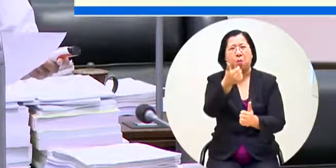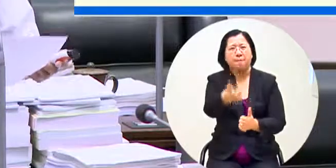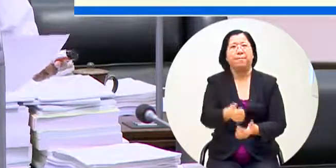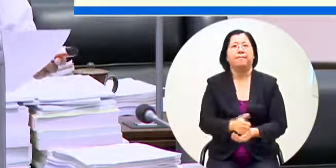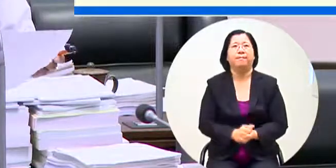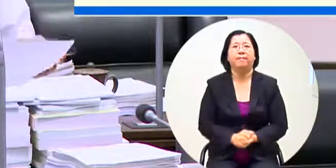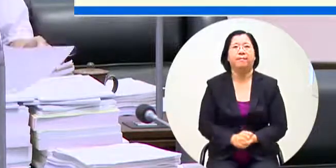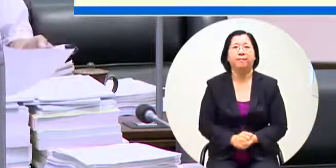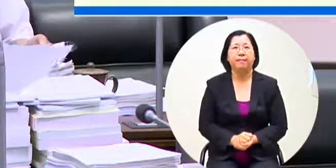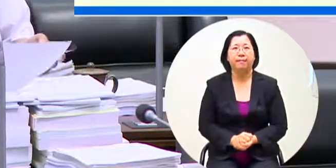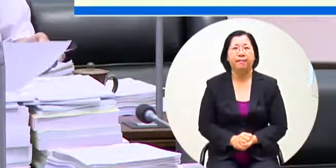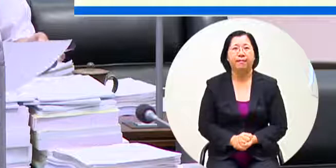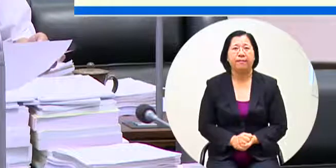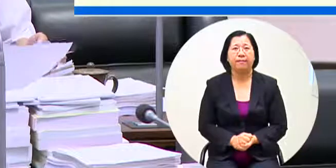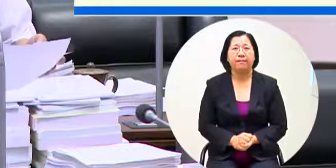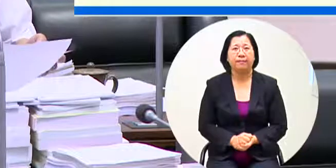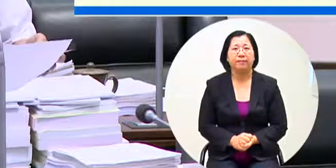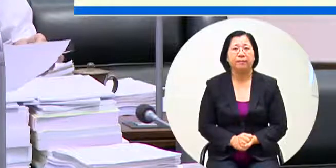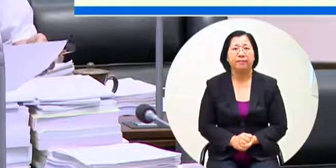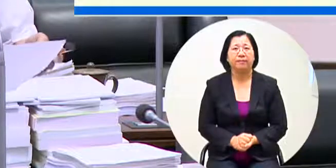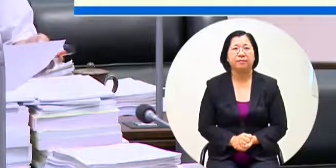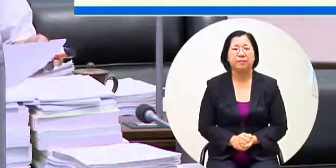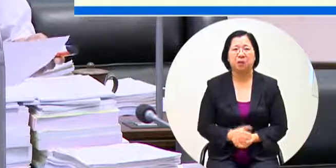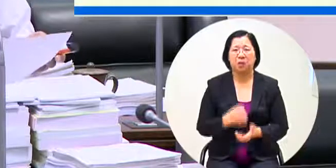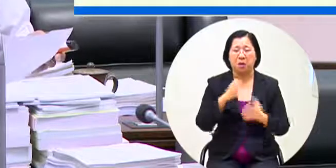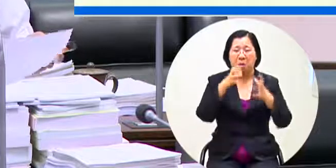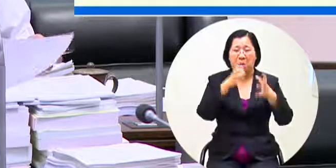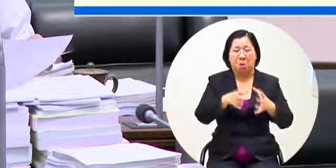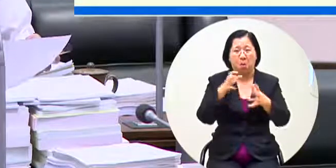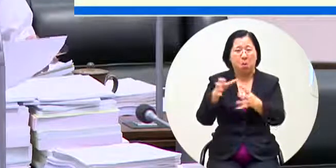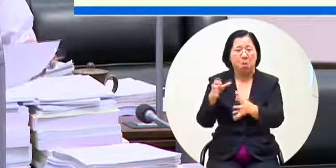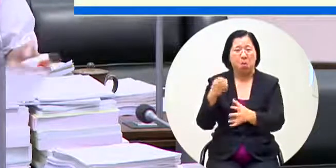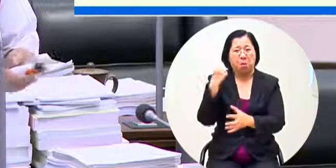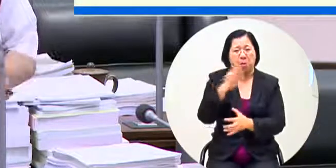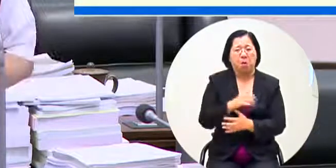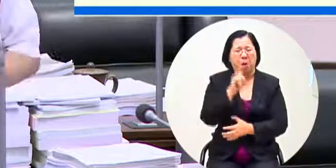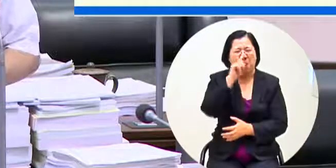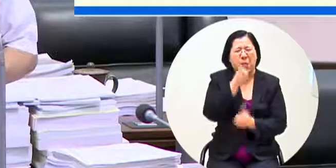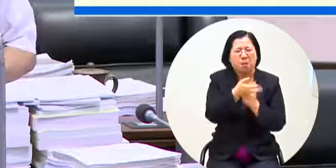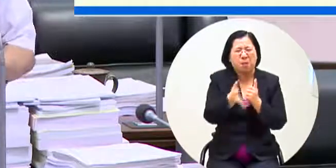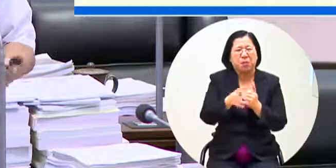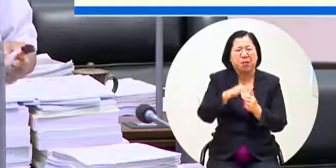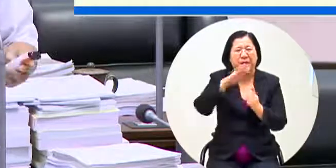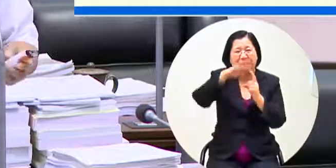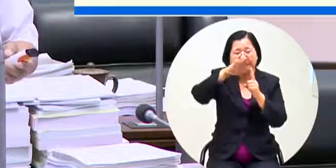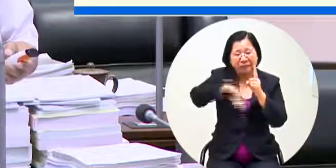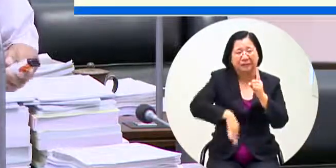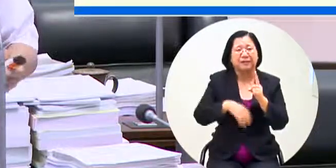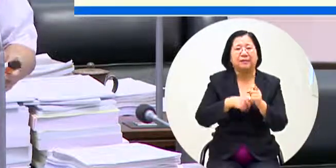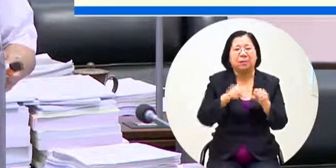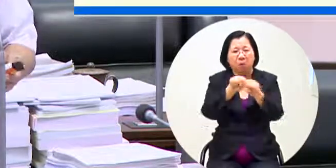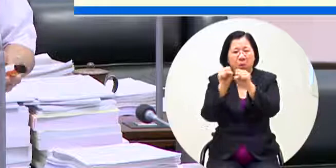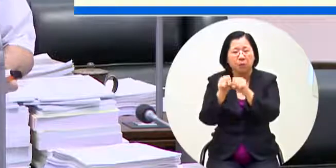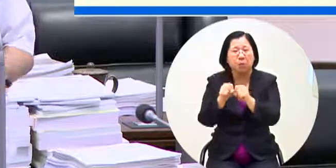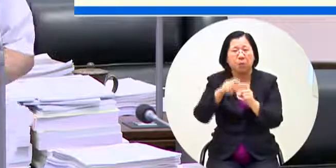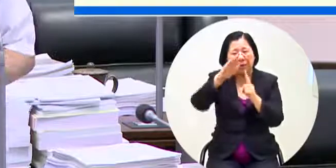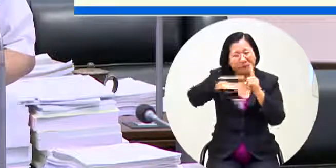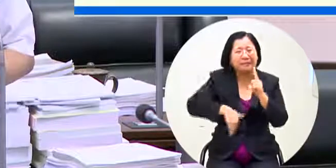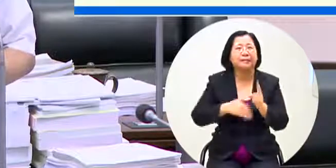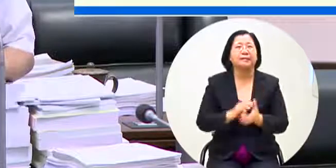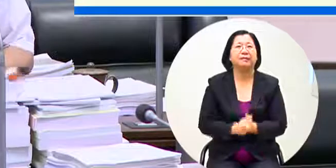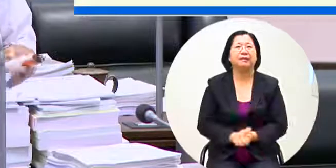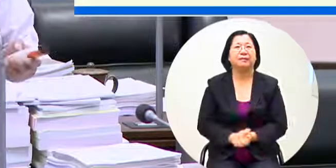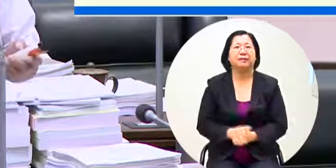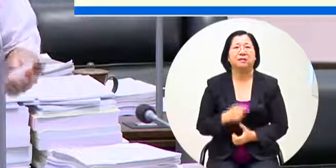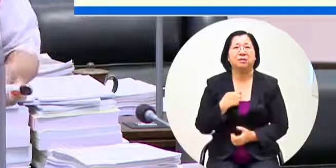设备新啦吼，啊污染低啦吼，故障率少啦吼。但是我想三轻建厂以来